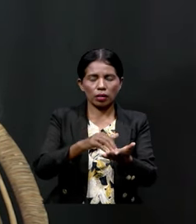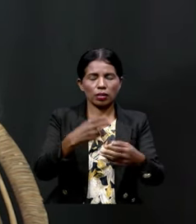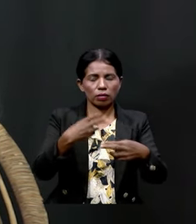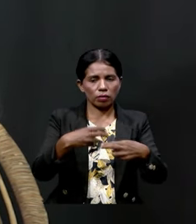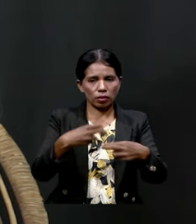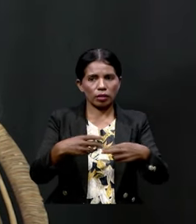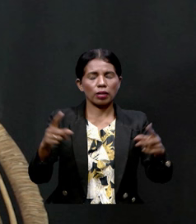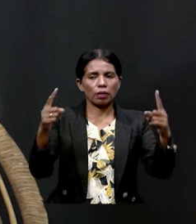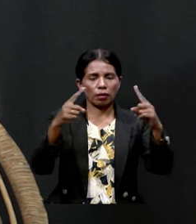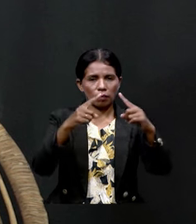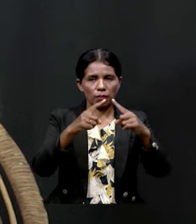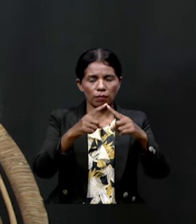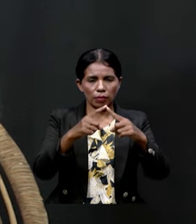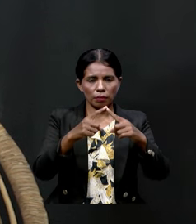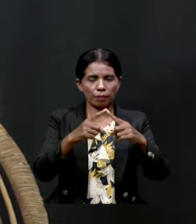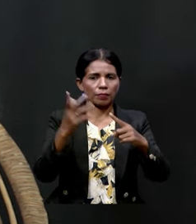iha,